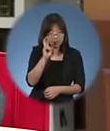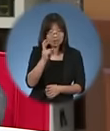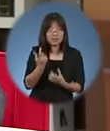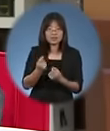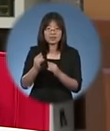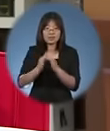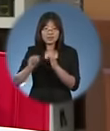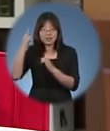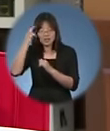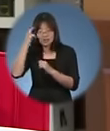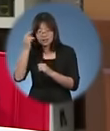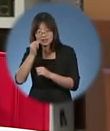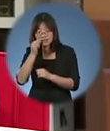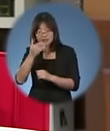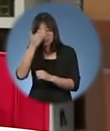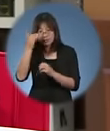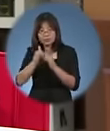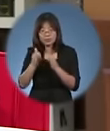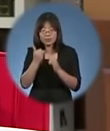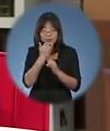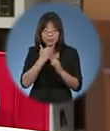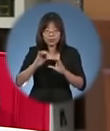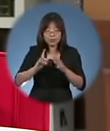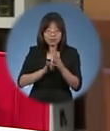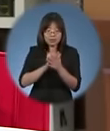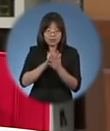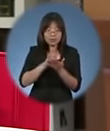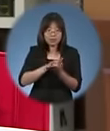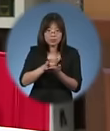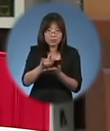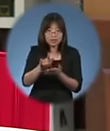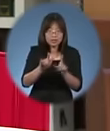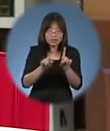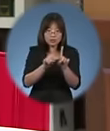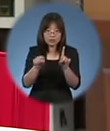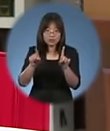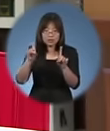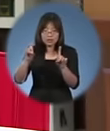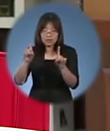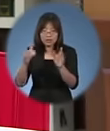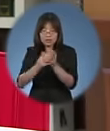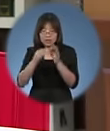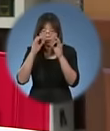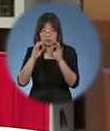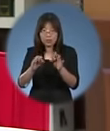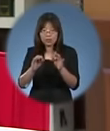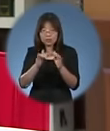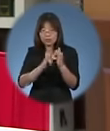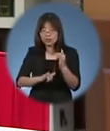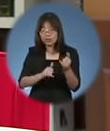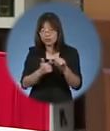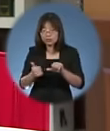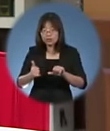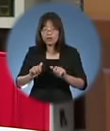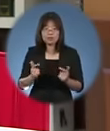있던 나라에서 온 청년이 독일을 갔는데 하나부터 열까지 너무 역사가 죽은 게 아니라 살아있는